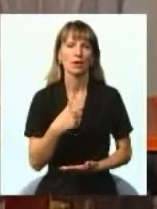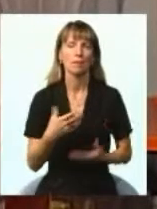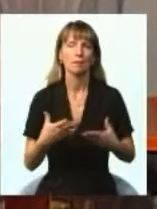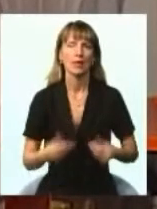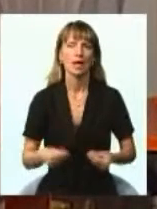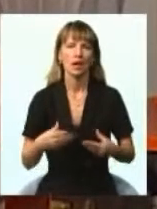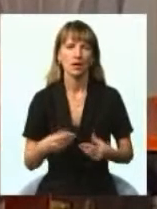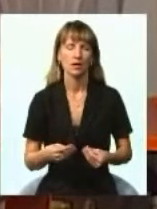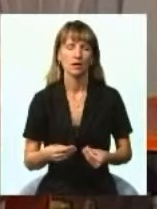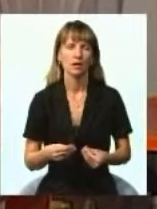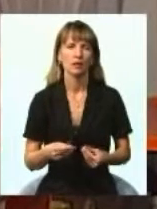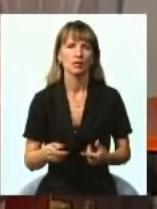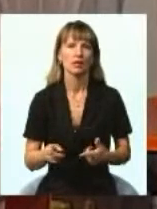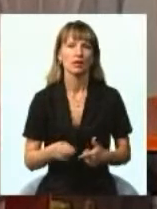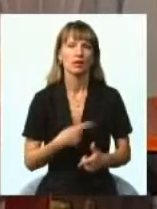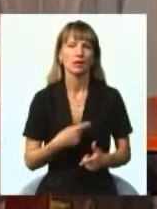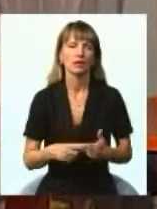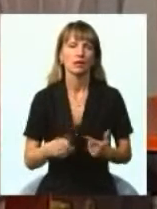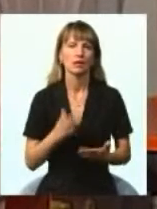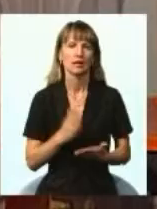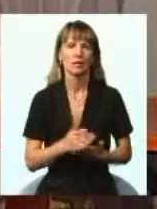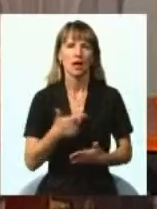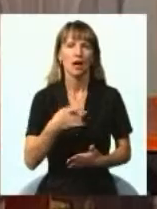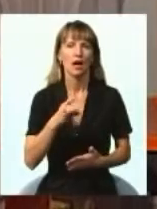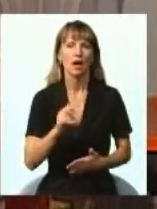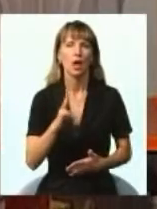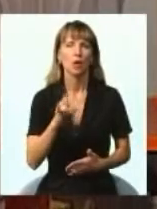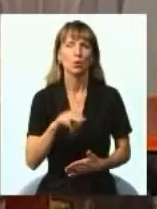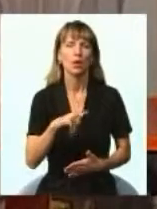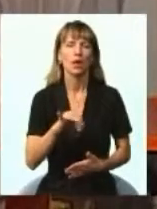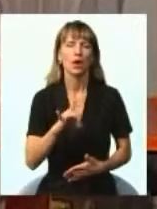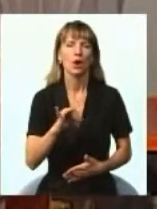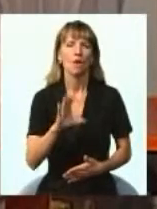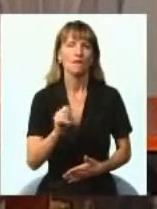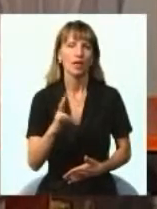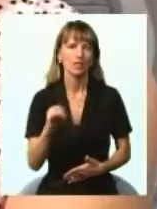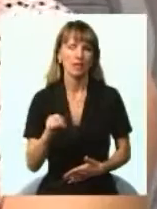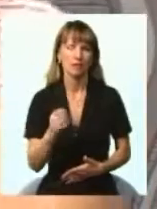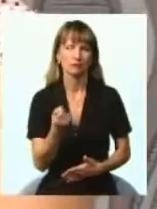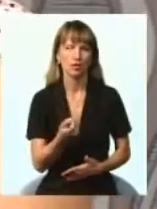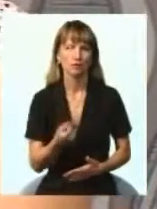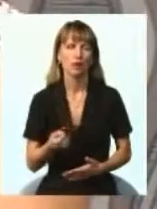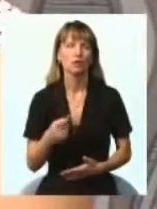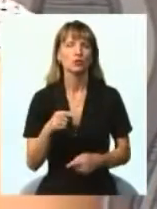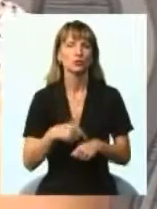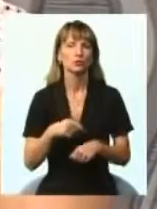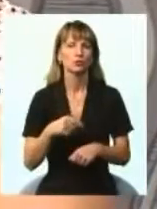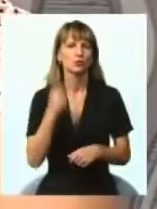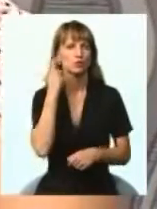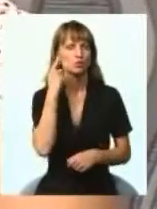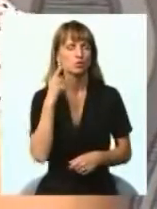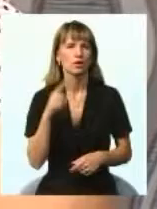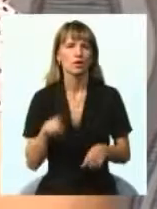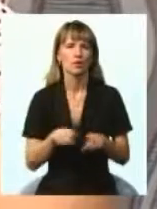м'яке, ще, як я сказав, є гранулірване. А чи чув ти про такий вид морозива, як